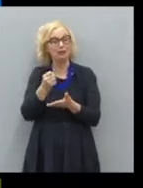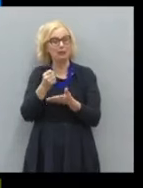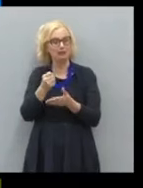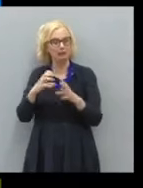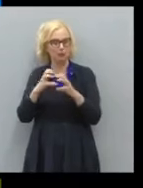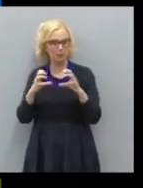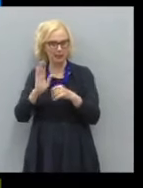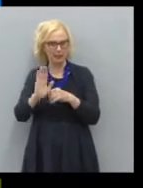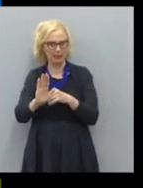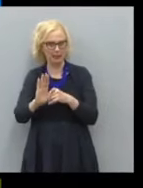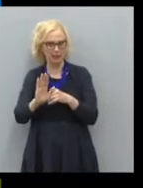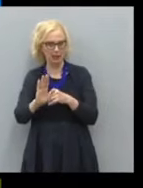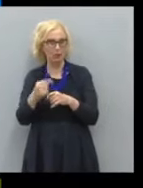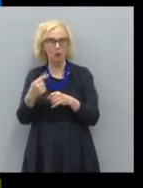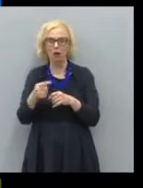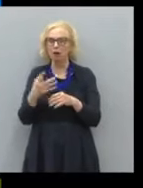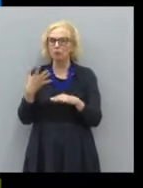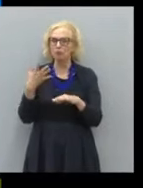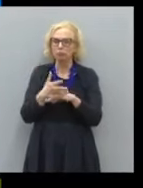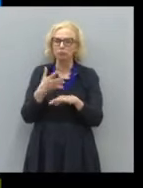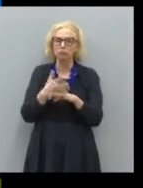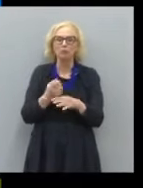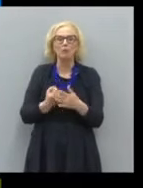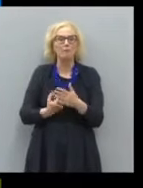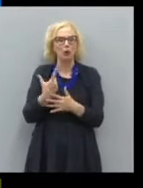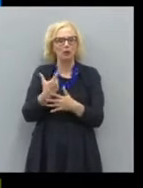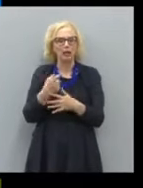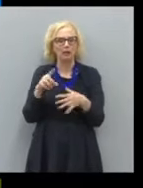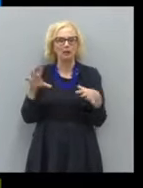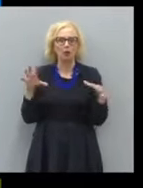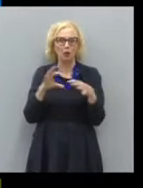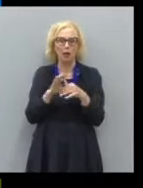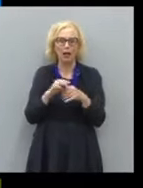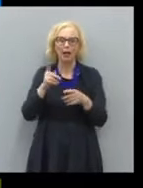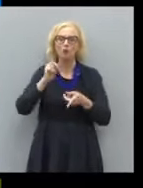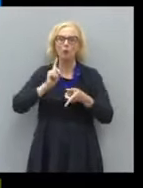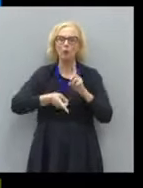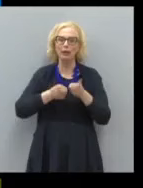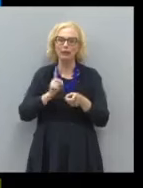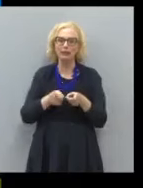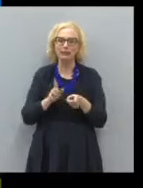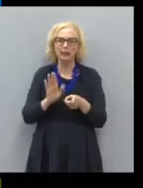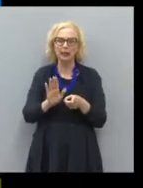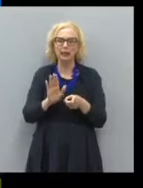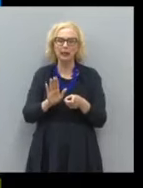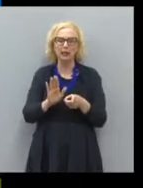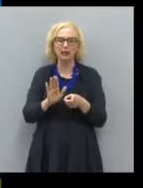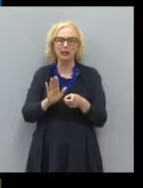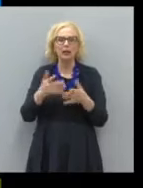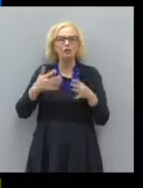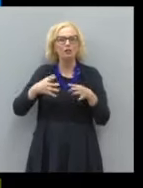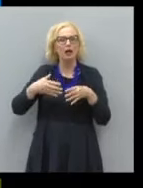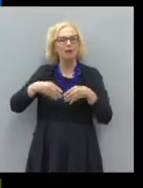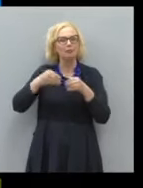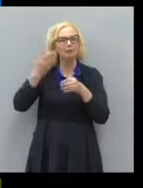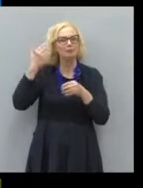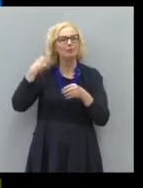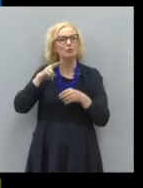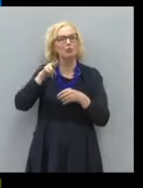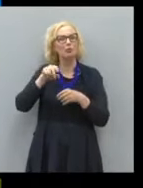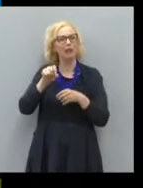importante che si inserisce nel solco di una serie di politiche che hanno avuto inizio durante il